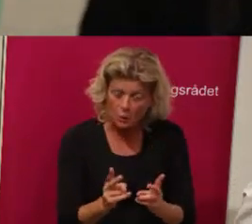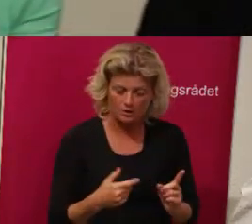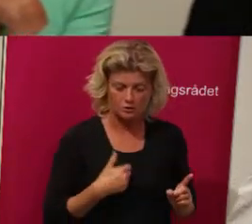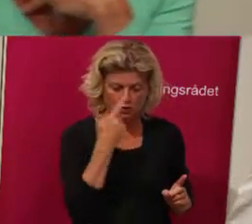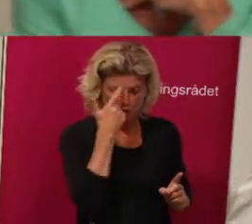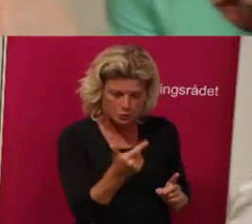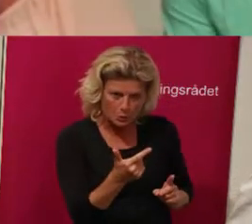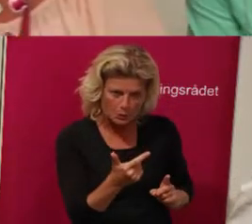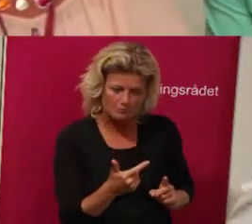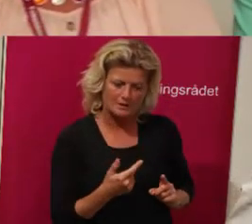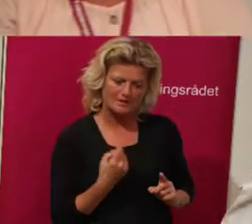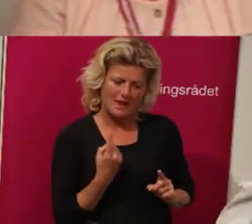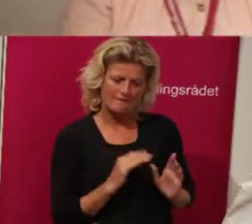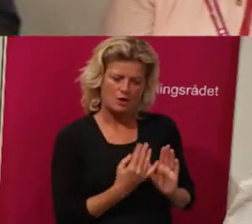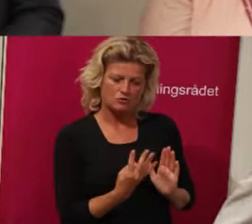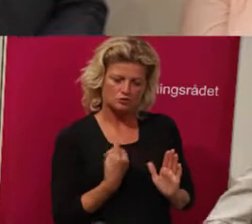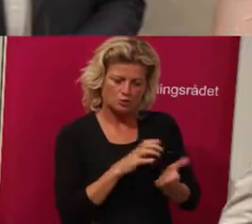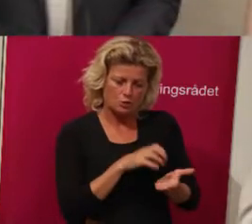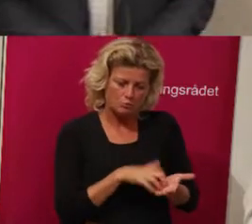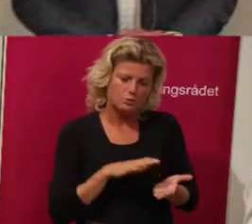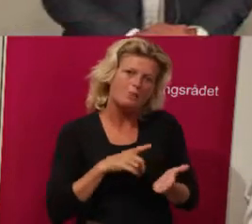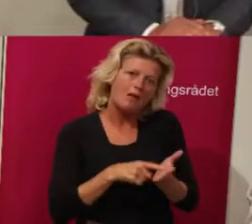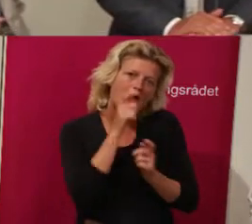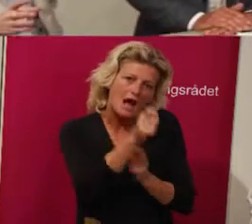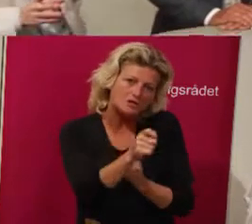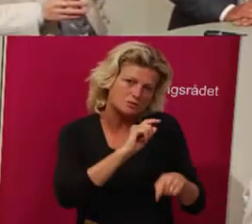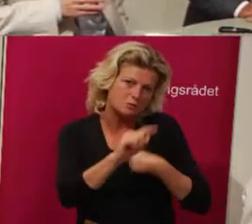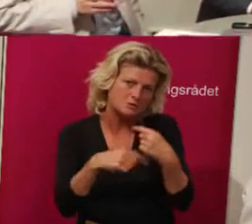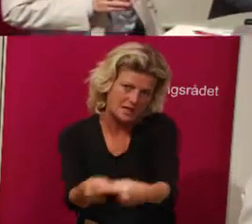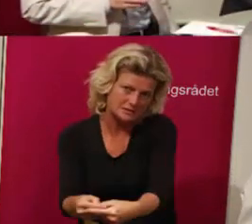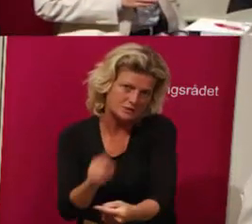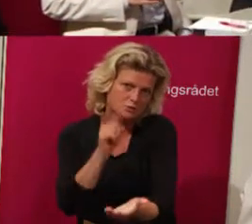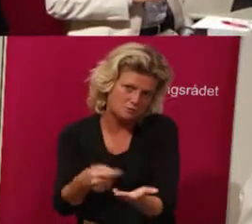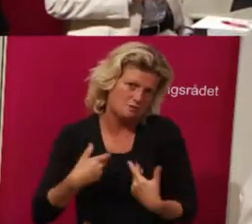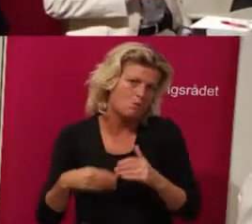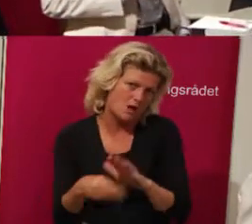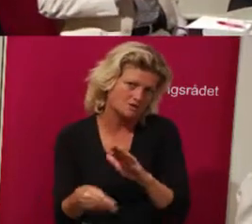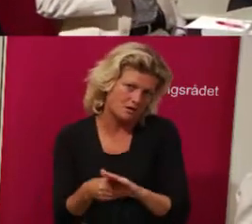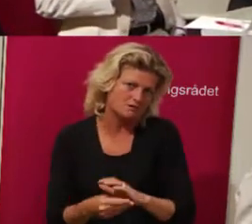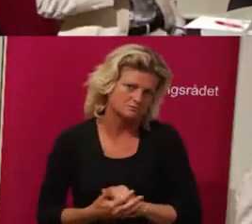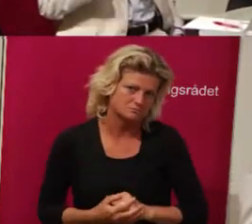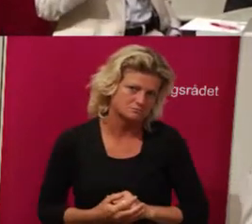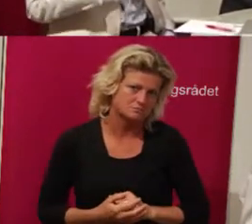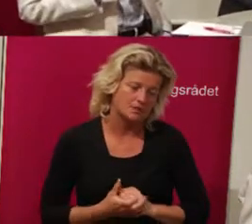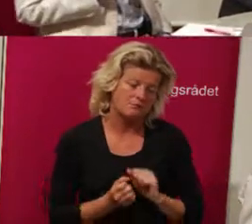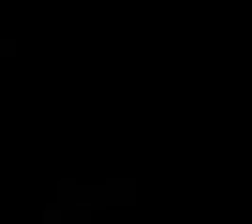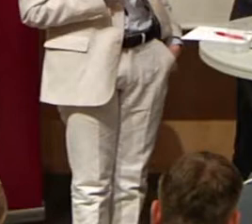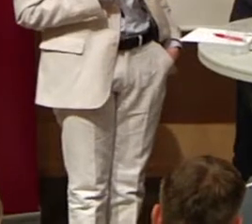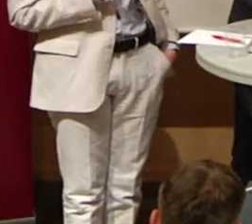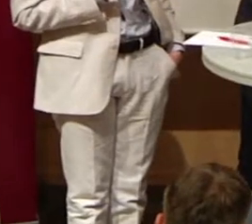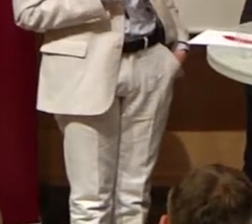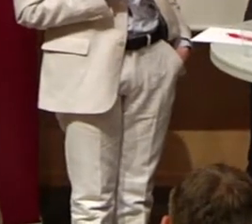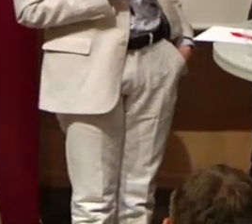en av fyra kommuner vi har tittat på som har ett ansökningsförfarande för en del av sina pengar, ska man väl säga. Men att kommuner vill